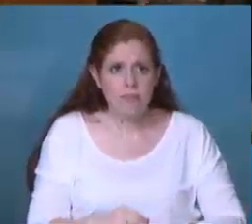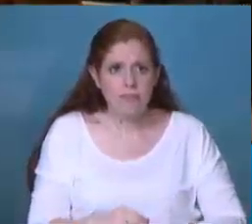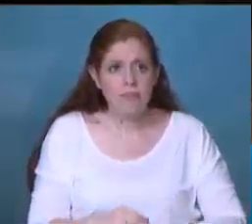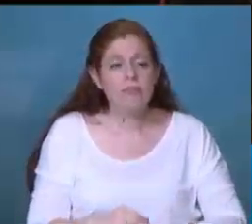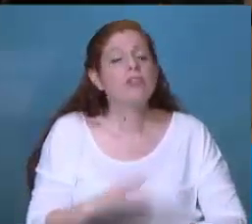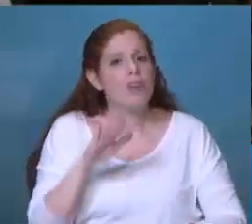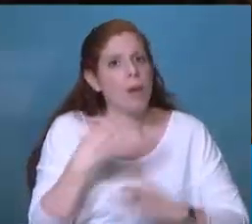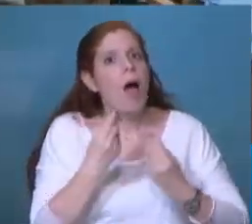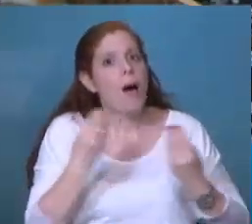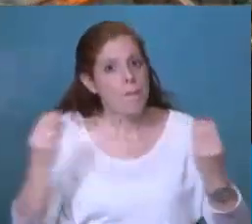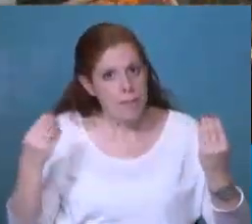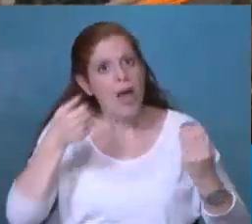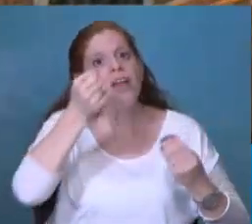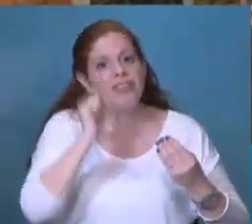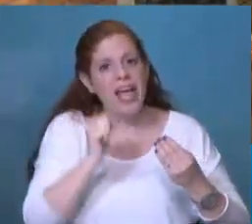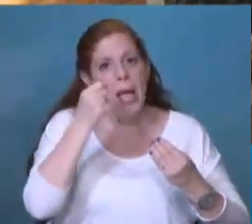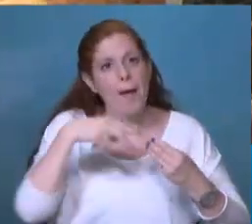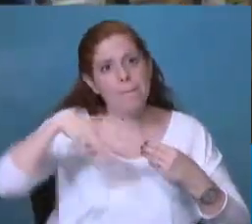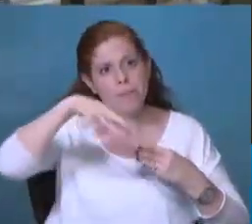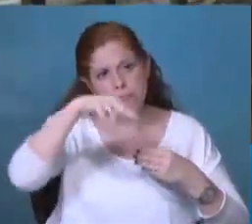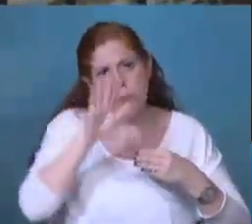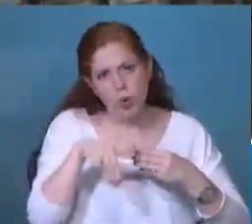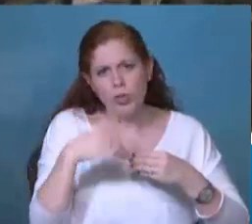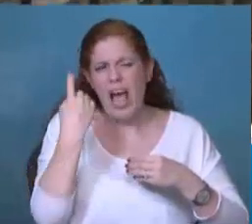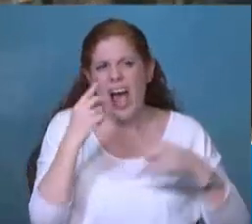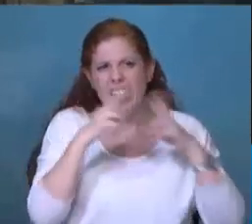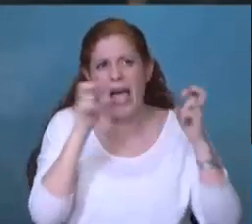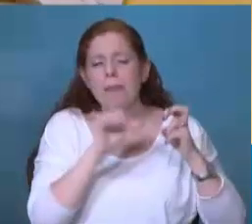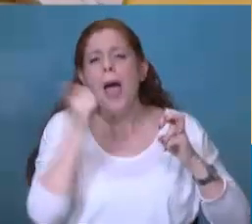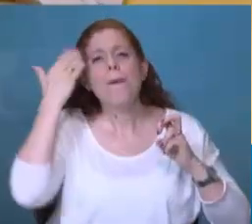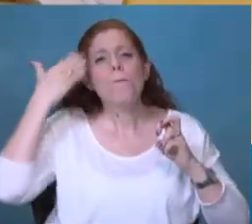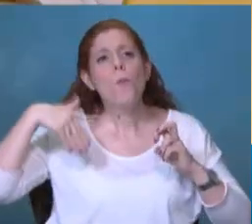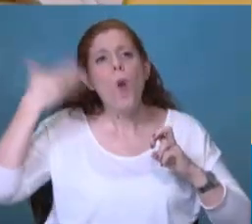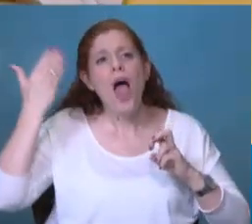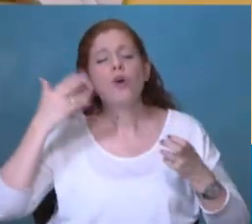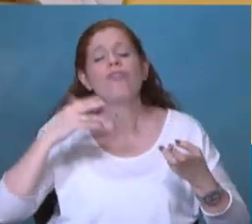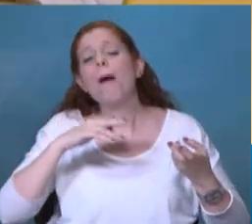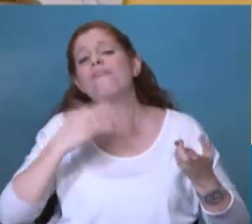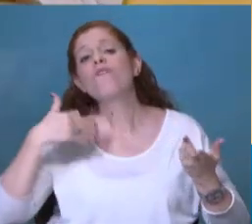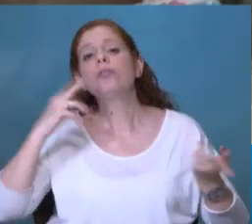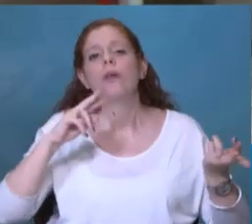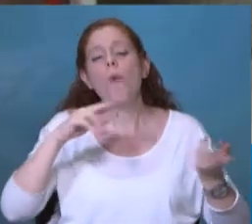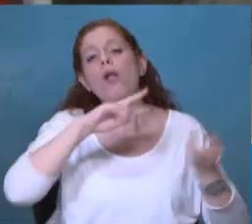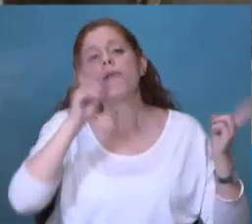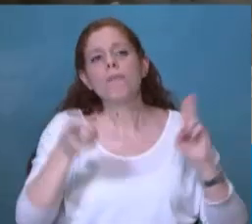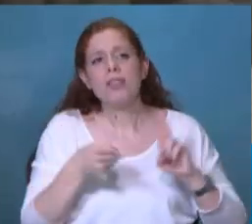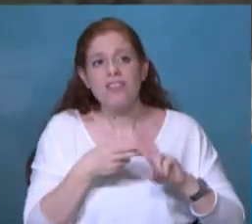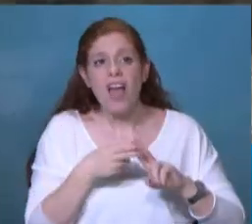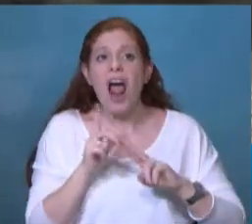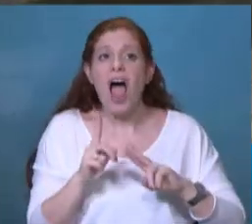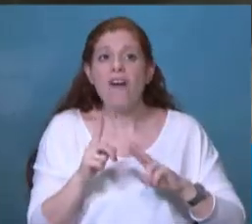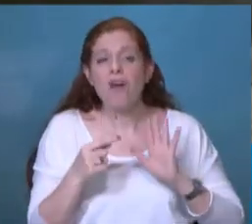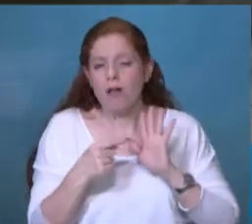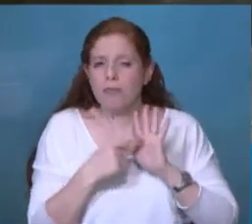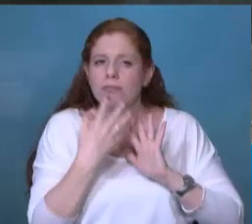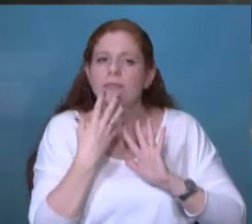וכן, גם הרבה מאוד תיירים. בכל זאת, מדובר באחת תיירים הפופולריות והמפורסמות בתבל. אבל מאחורי כל